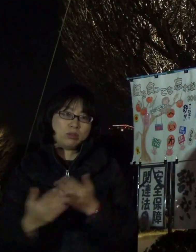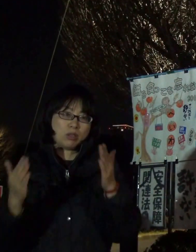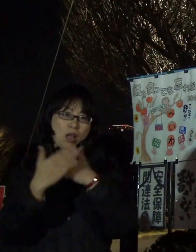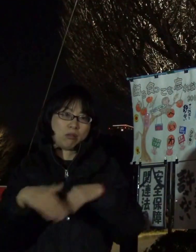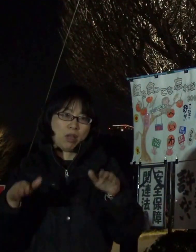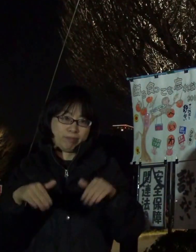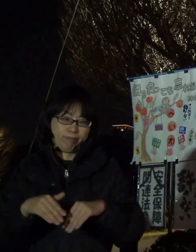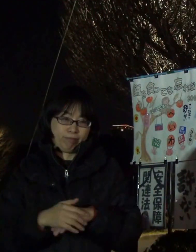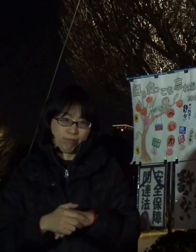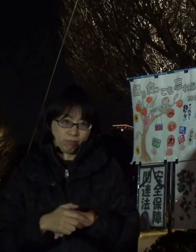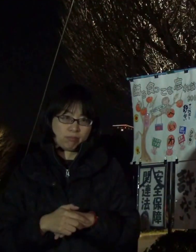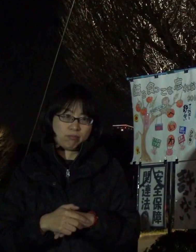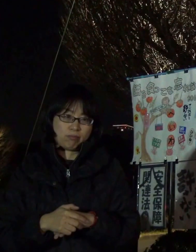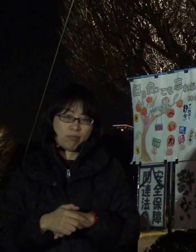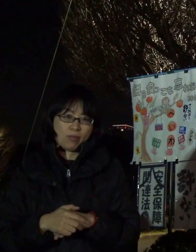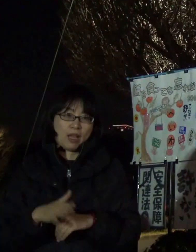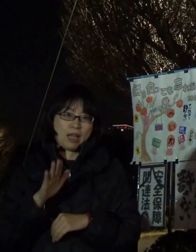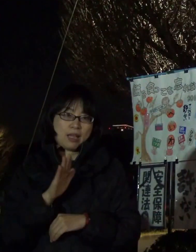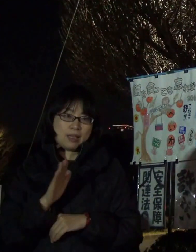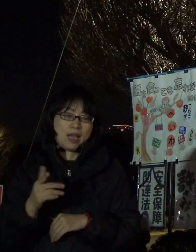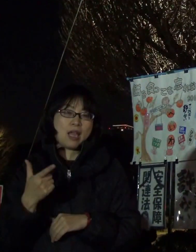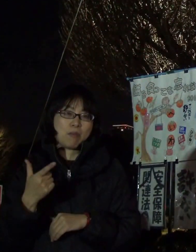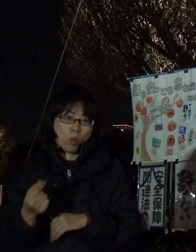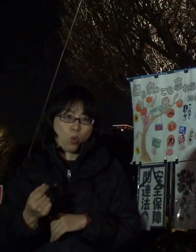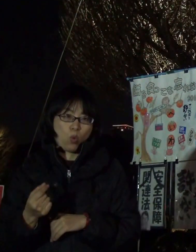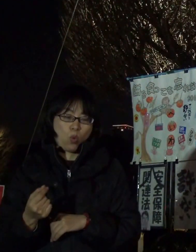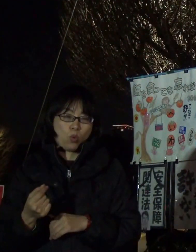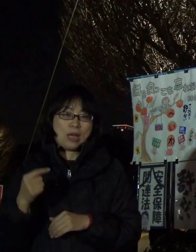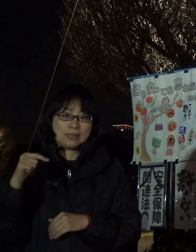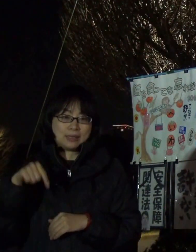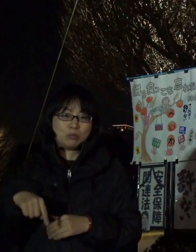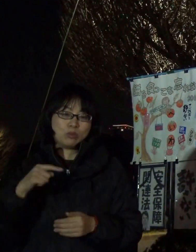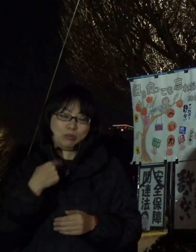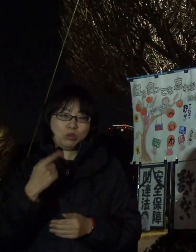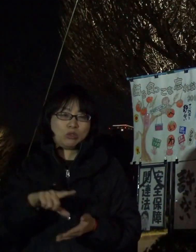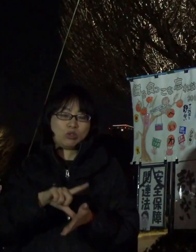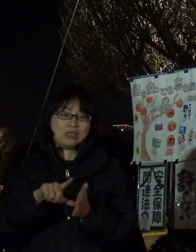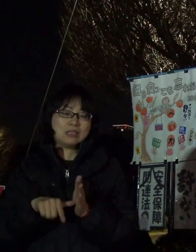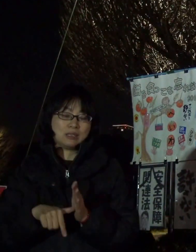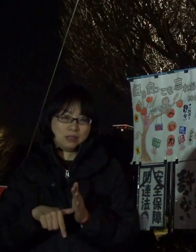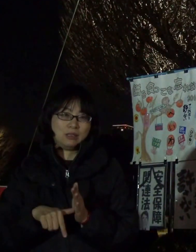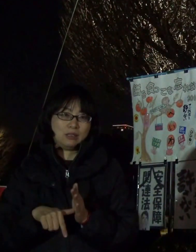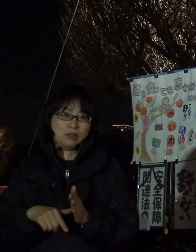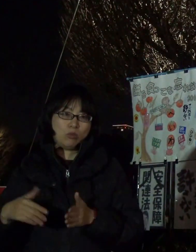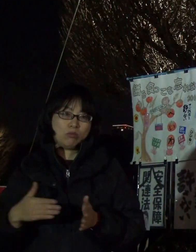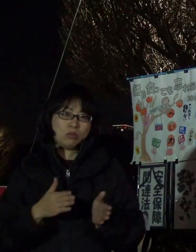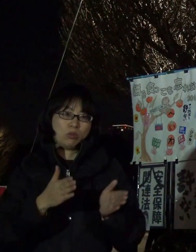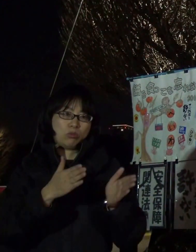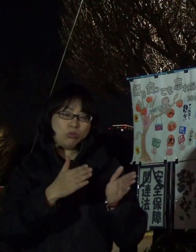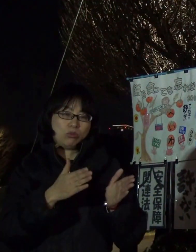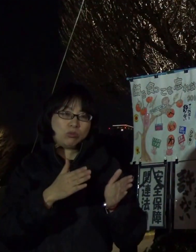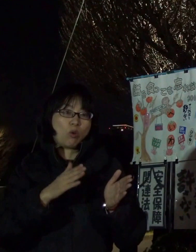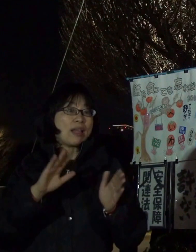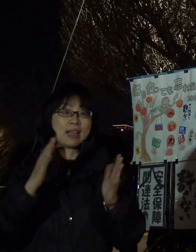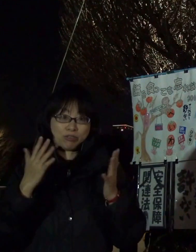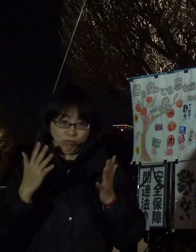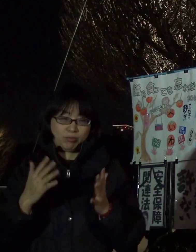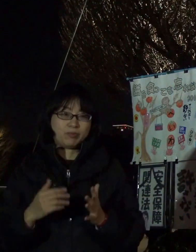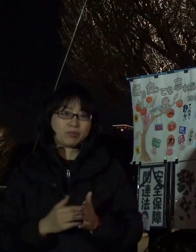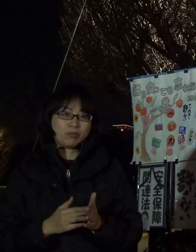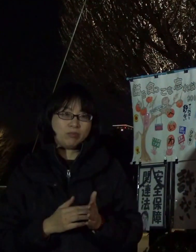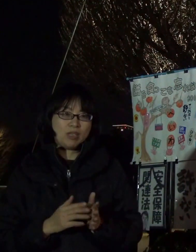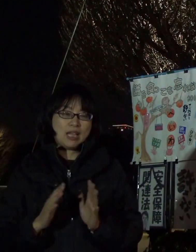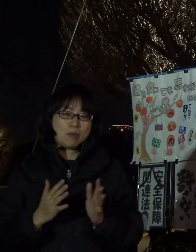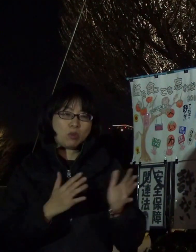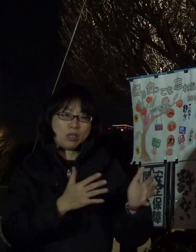デモが桜本地域を通ることがありませんでしたってことで、デモ隊が引き返すと、この中学